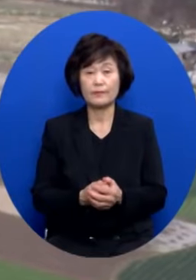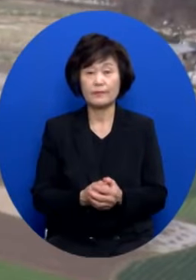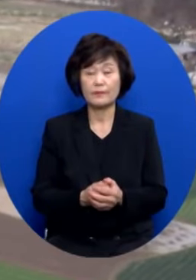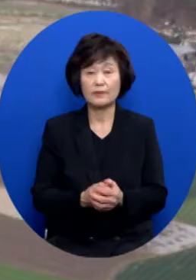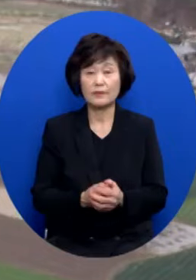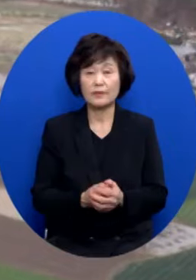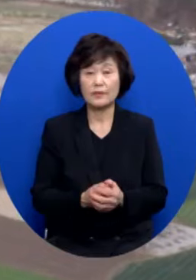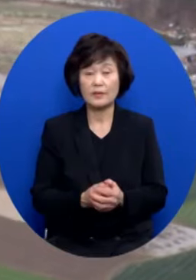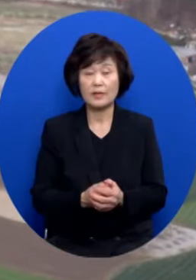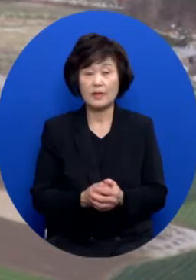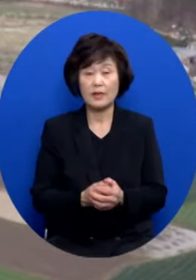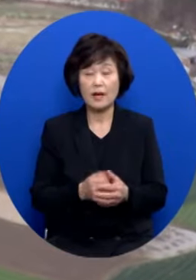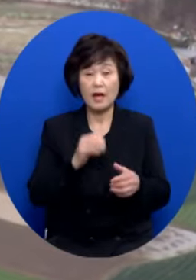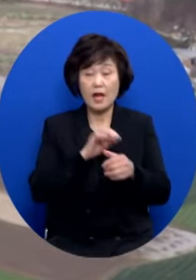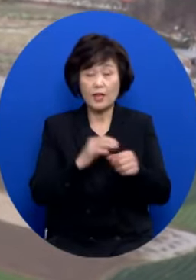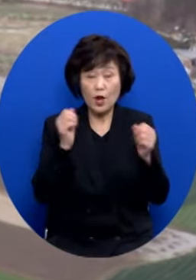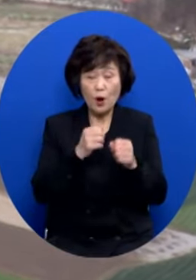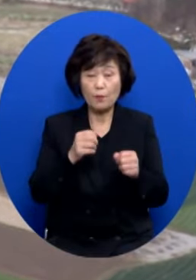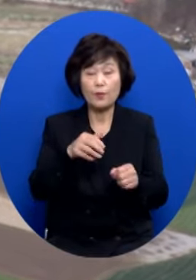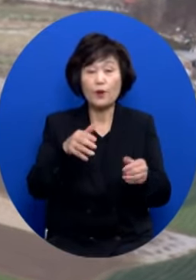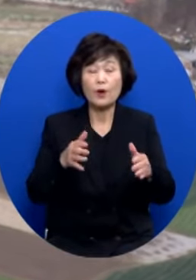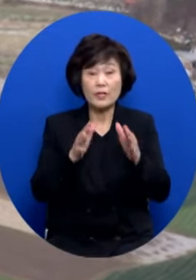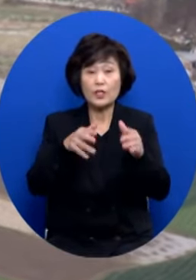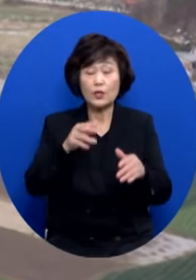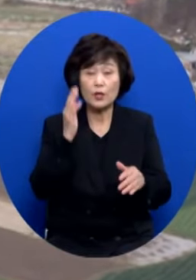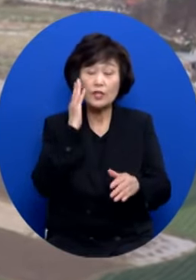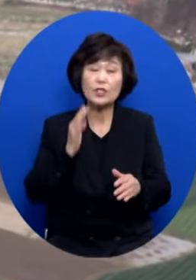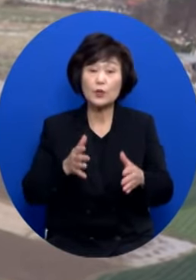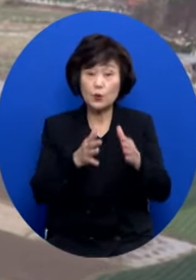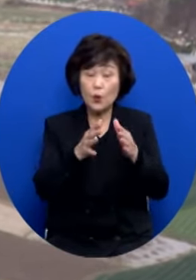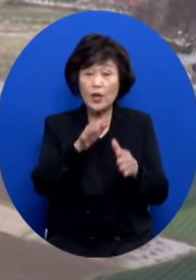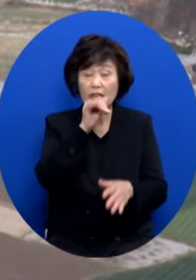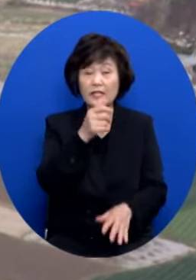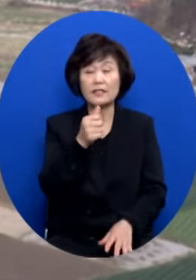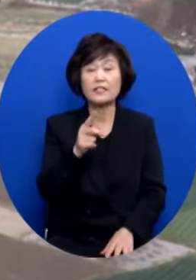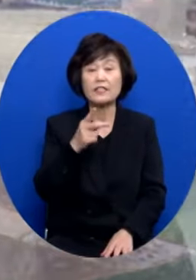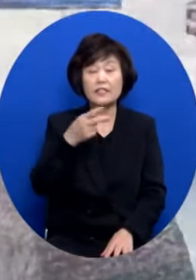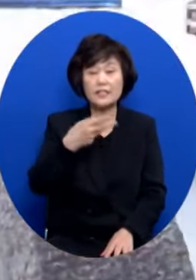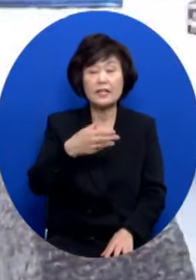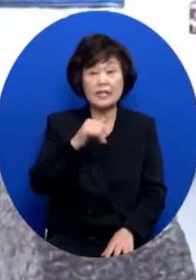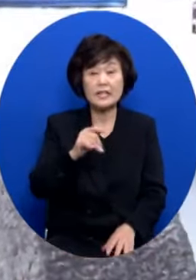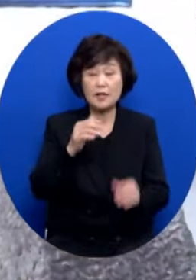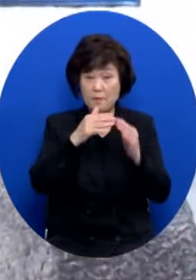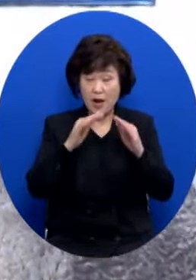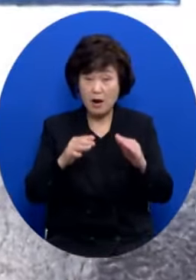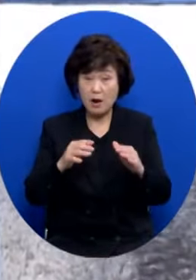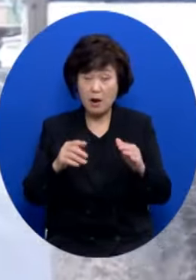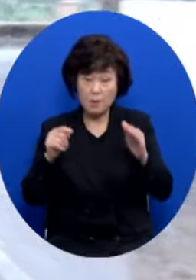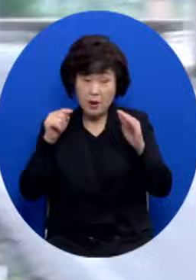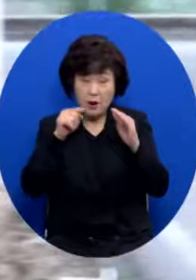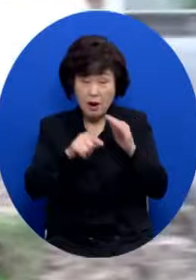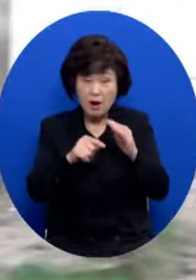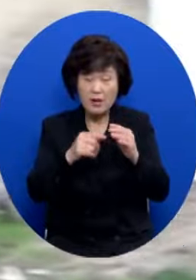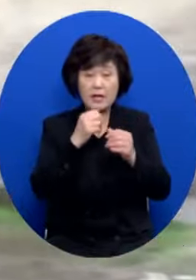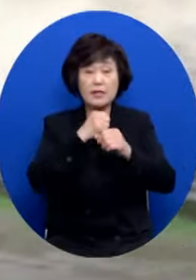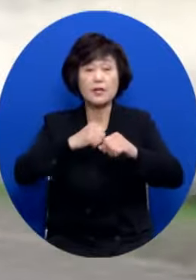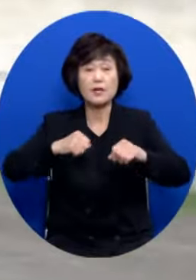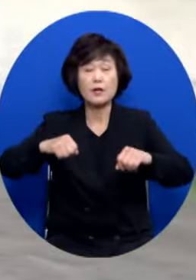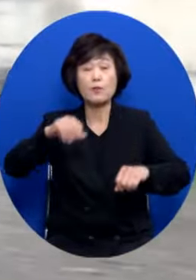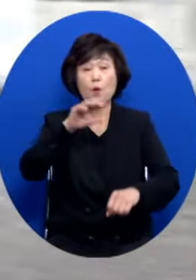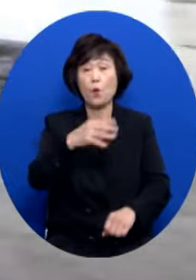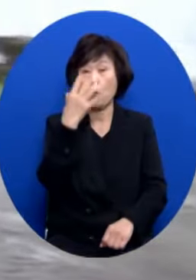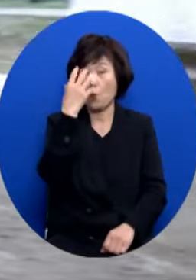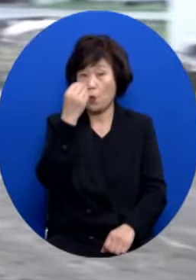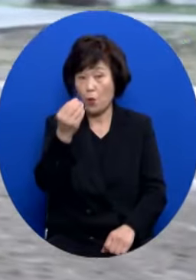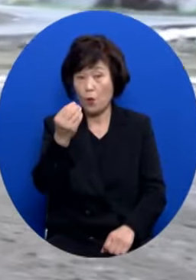기자입니다 경북 청도군에 위치한 현리 마을 마을 입구에 들어서자 공사 예정인 넓은 공터가 눈에